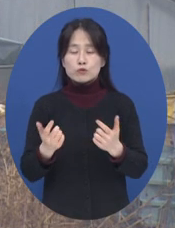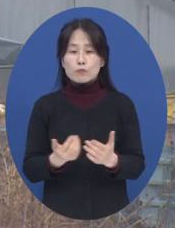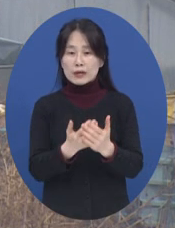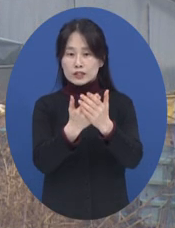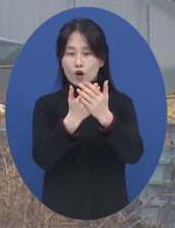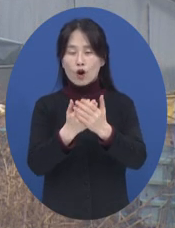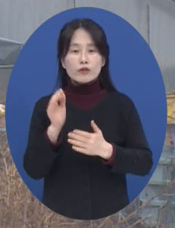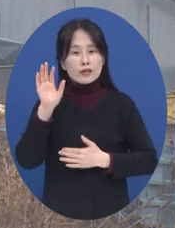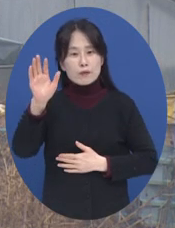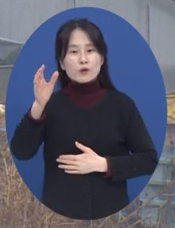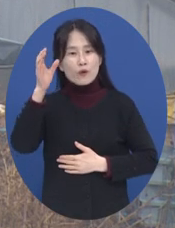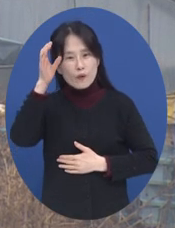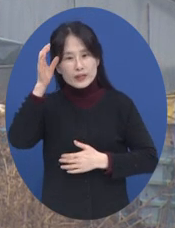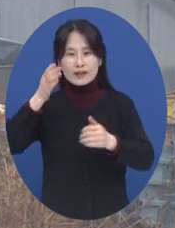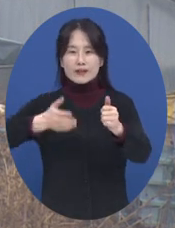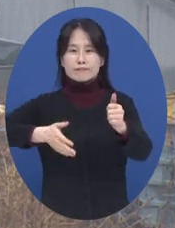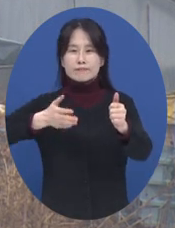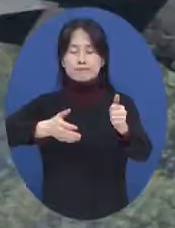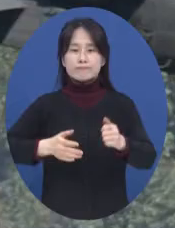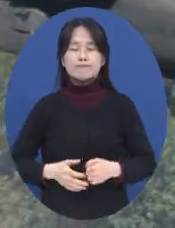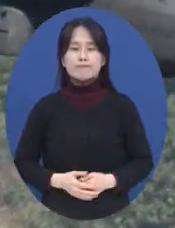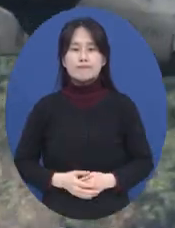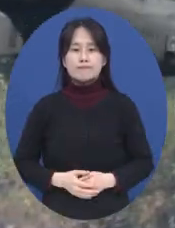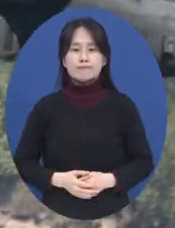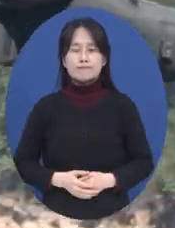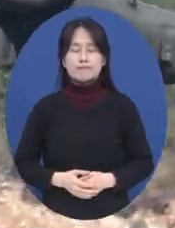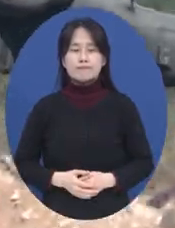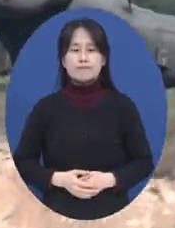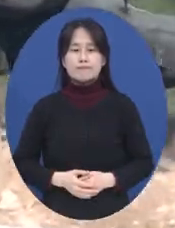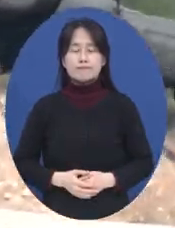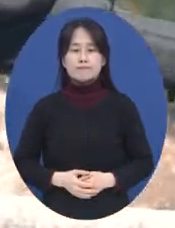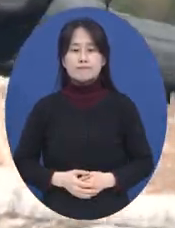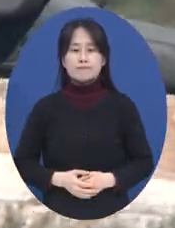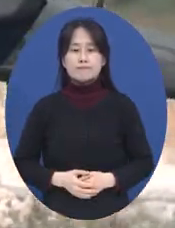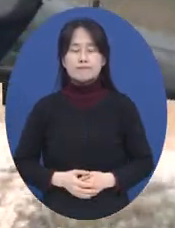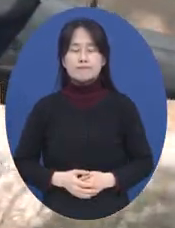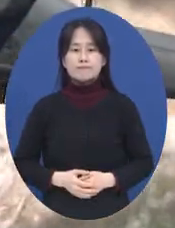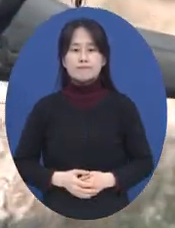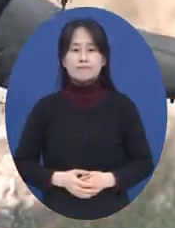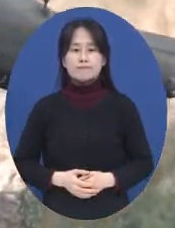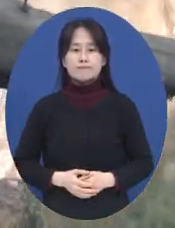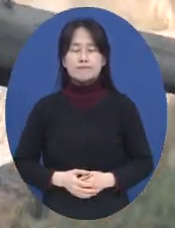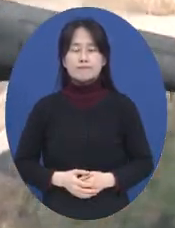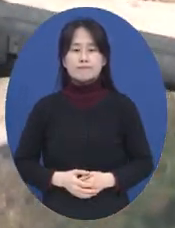지역 발전의 물꼬가 트일 전망입니다 경희 주 tv 김태 입니다